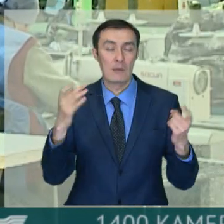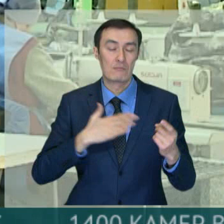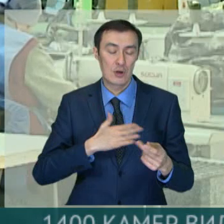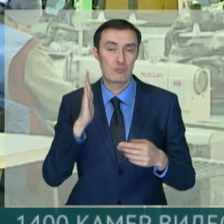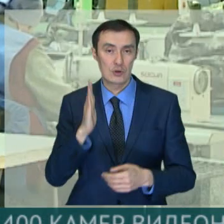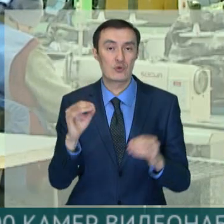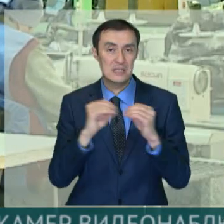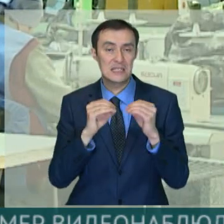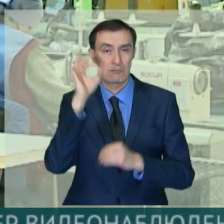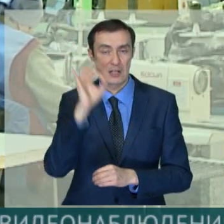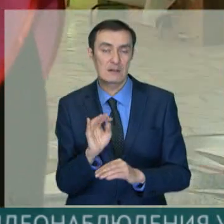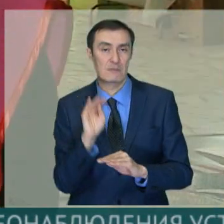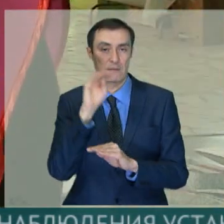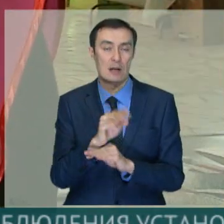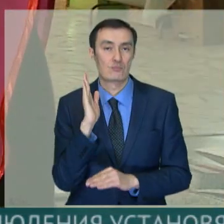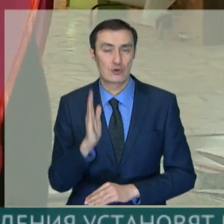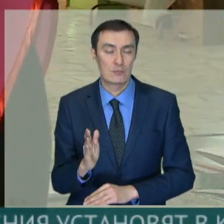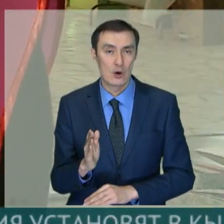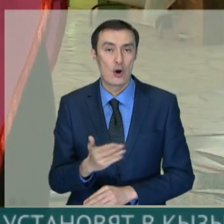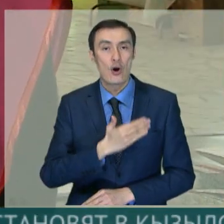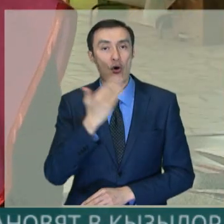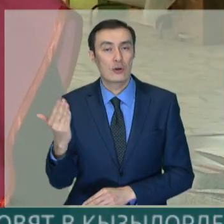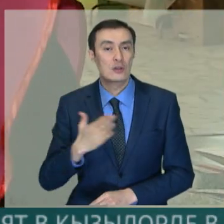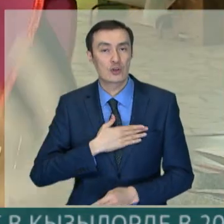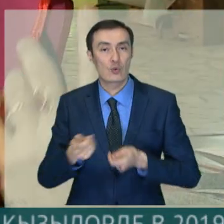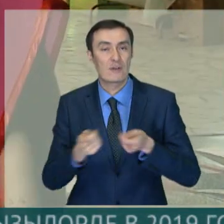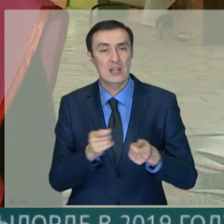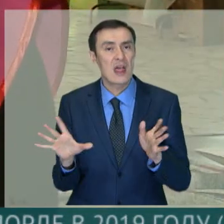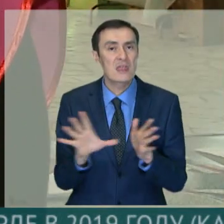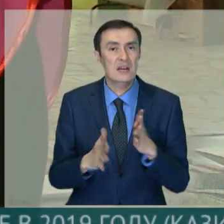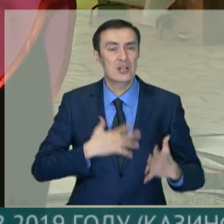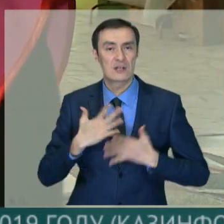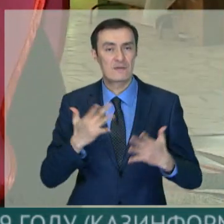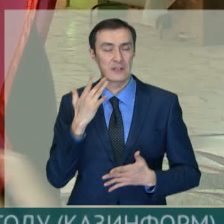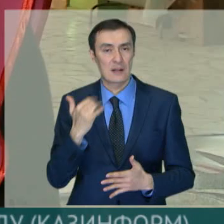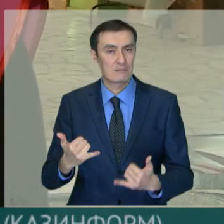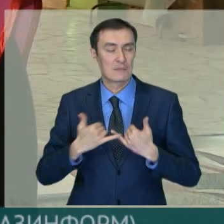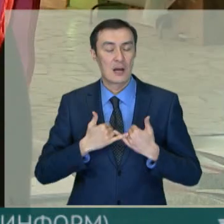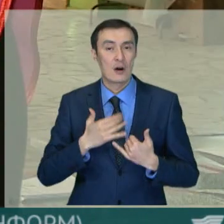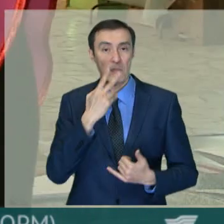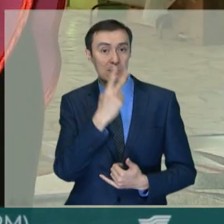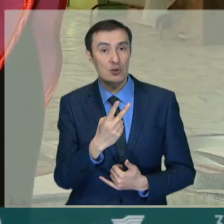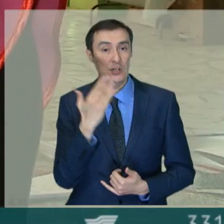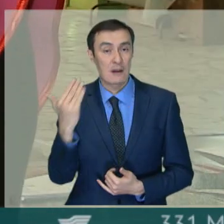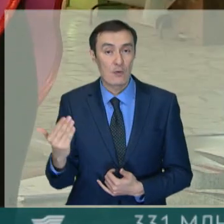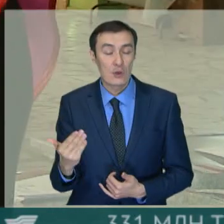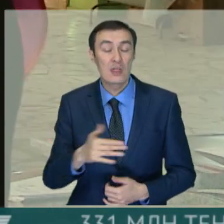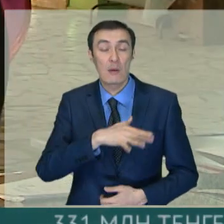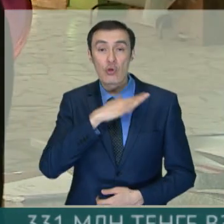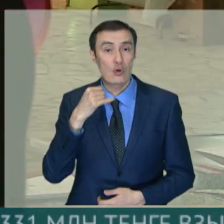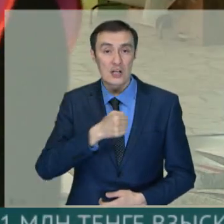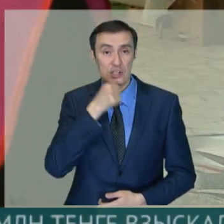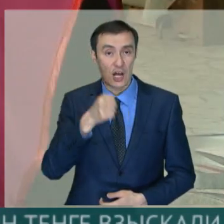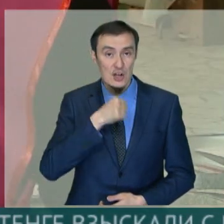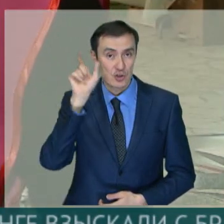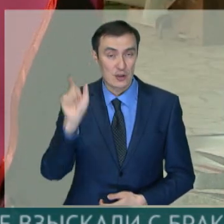пределы 10% будем поднимать. Он энергичный такой, вот он чем-то зажигает нас. На него посмотришь, хотя он намного старше,